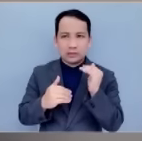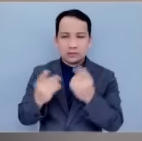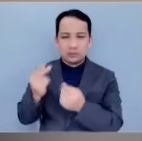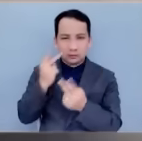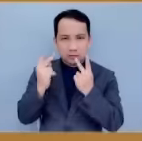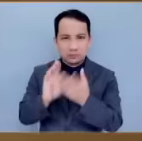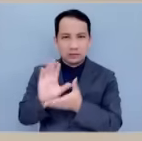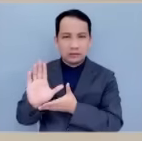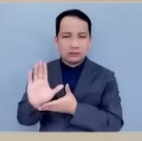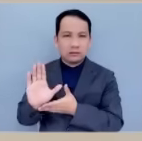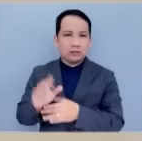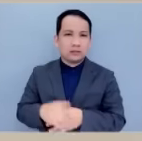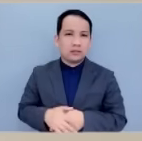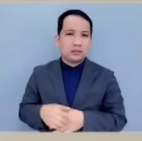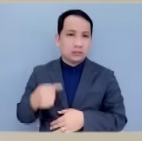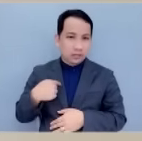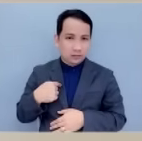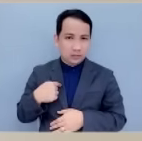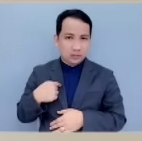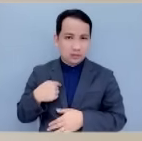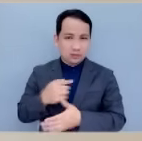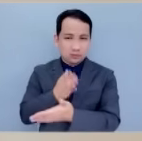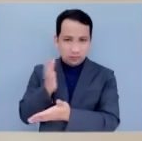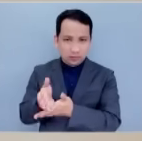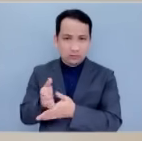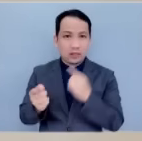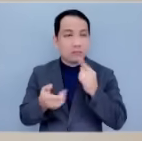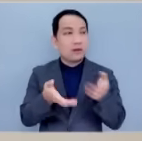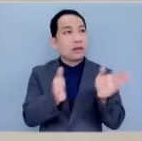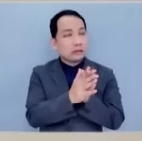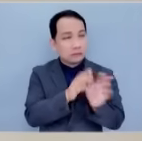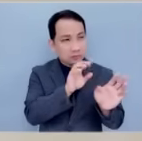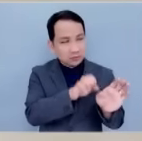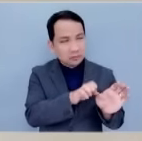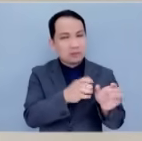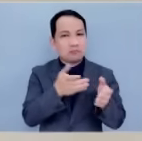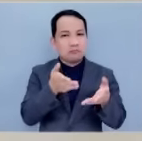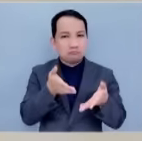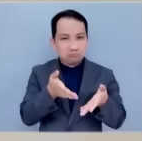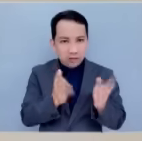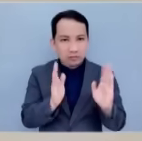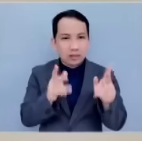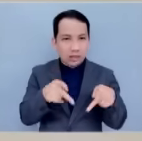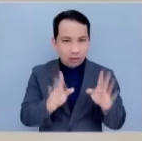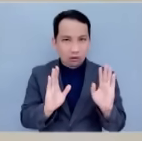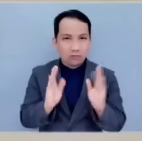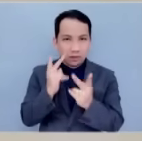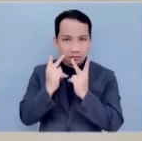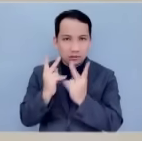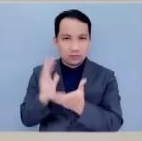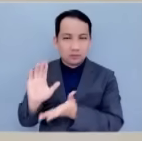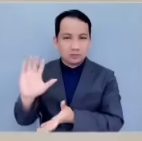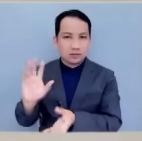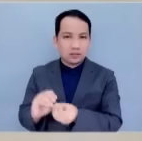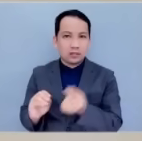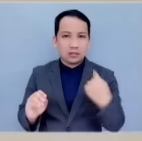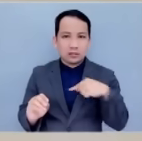dalawa. Maski kami nga, kailangan kami magpaalam para makabisita kami. So, at a certain